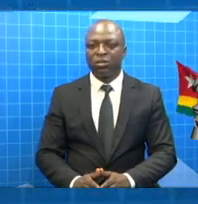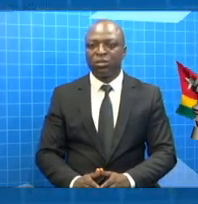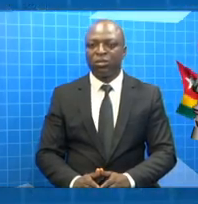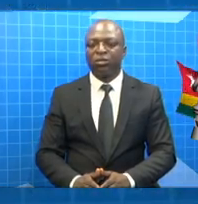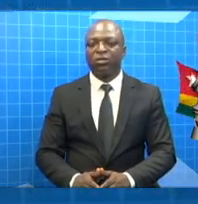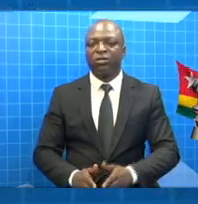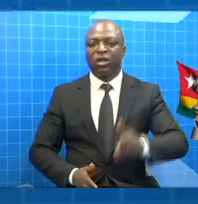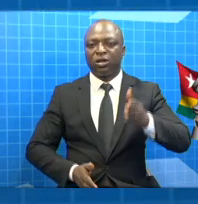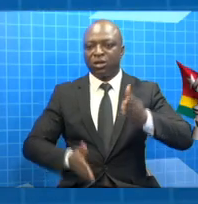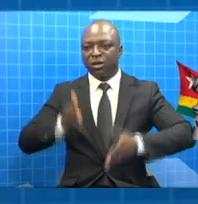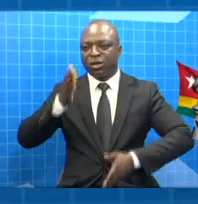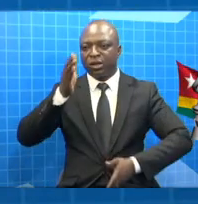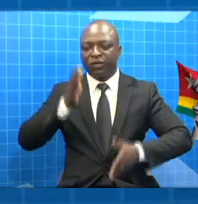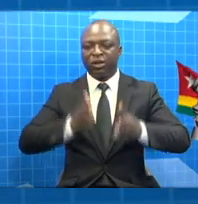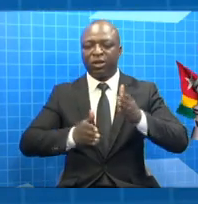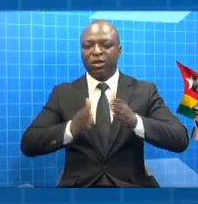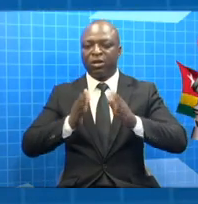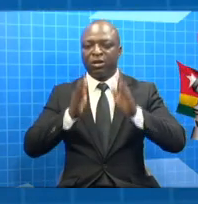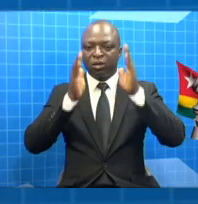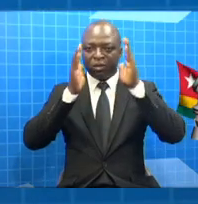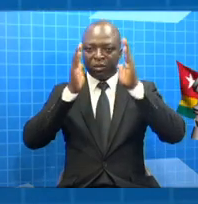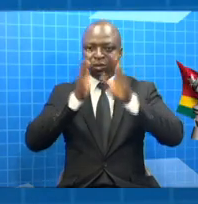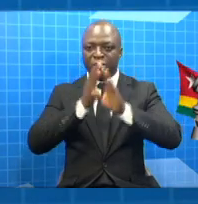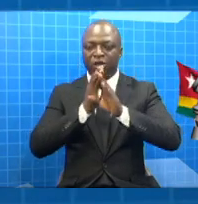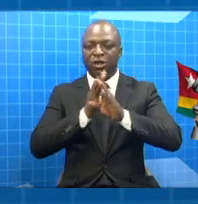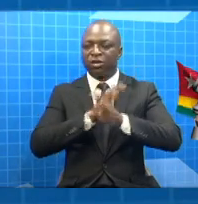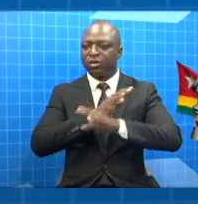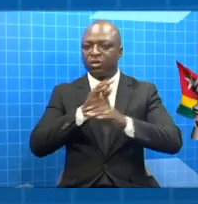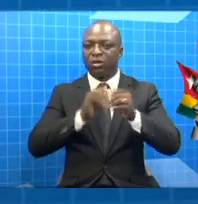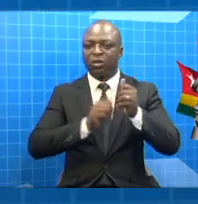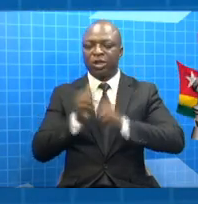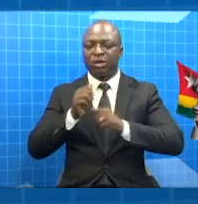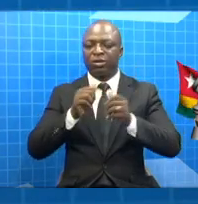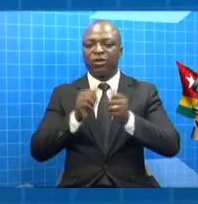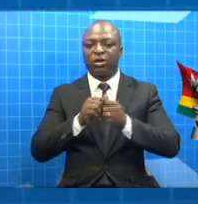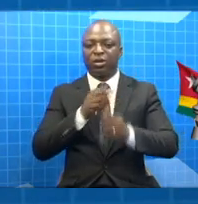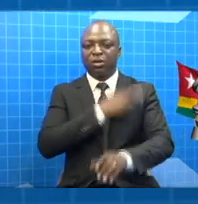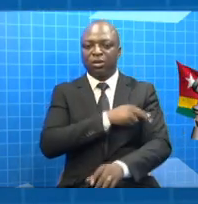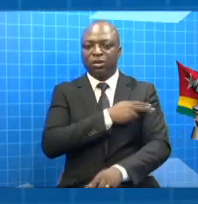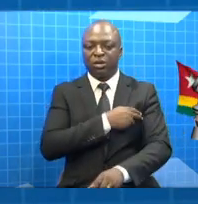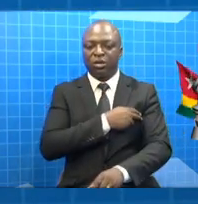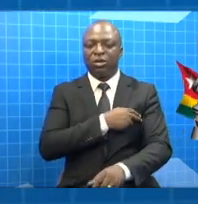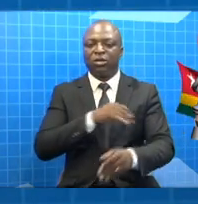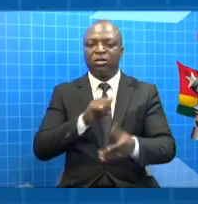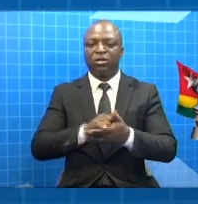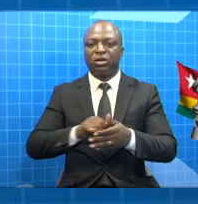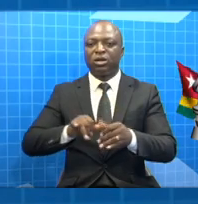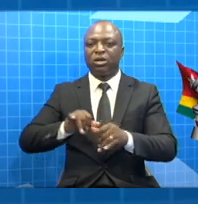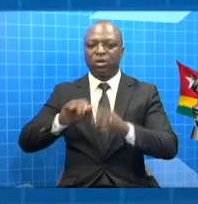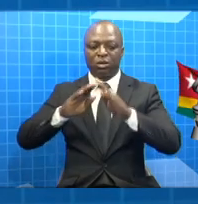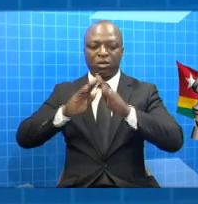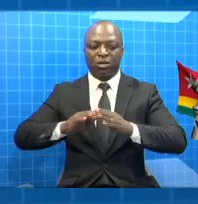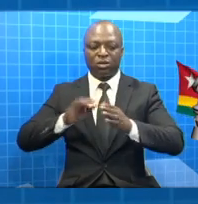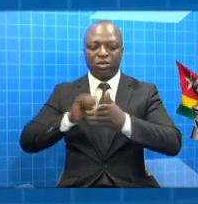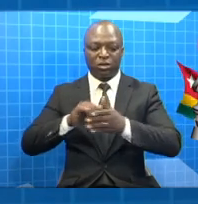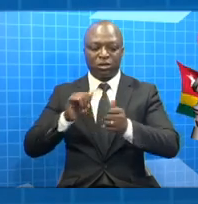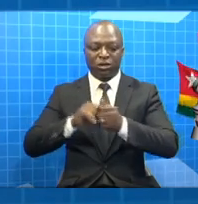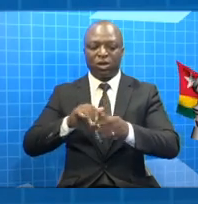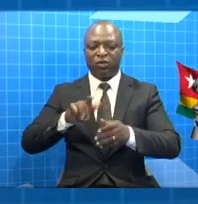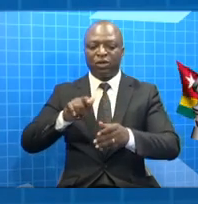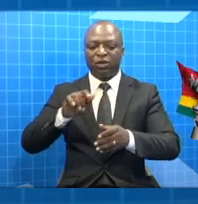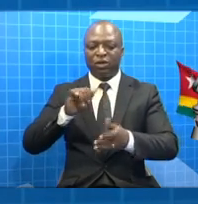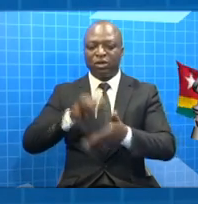Un défilé prudent sous passe sanitaire. La parade du 27 avril a pu avoir lieu encore cette